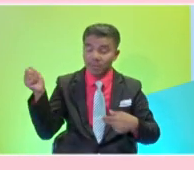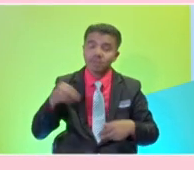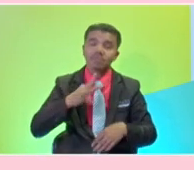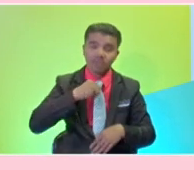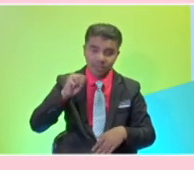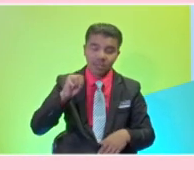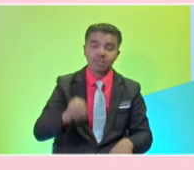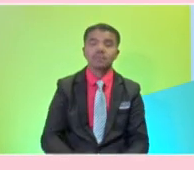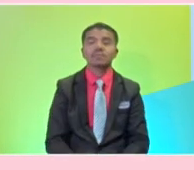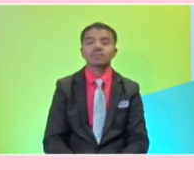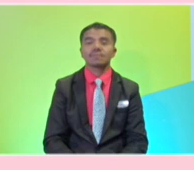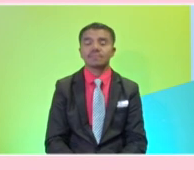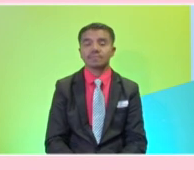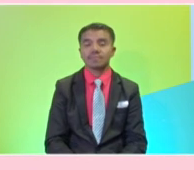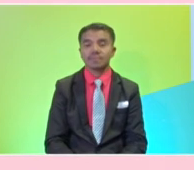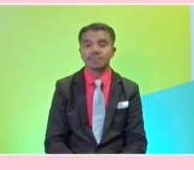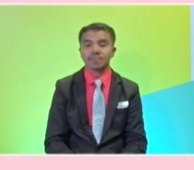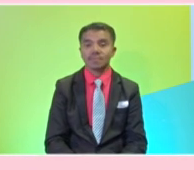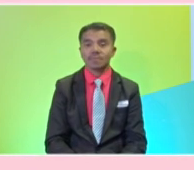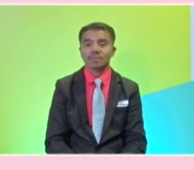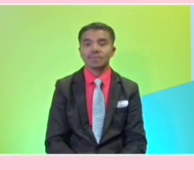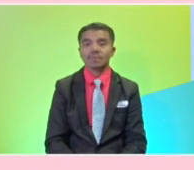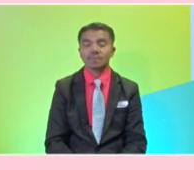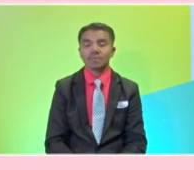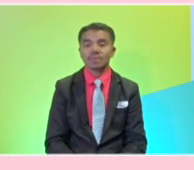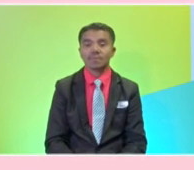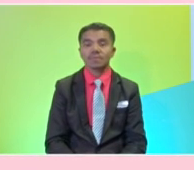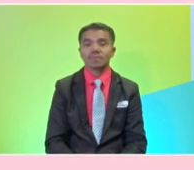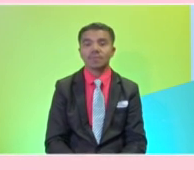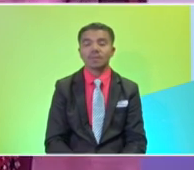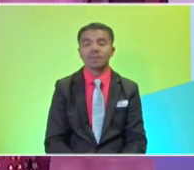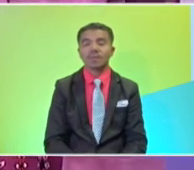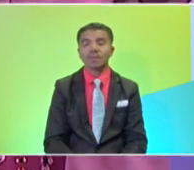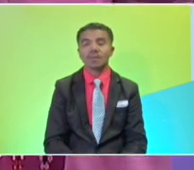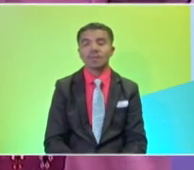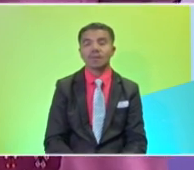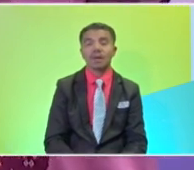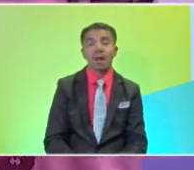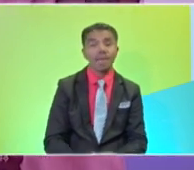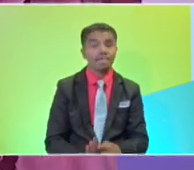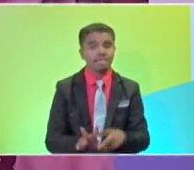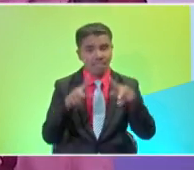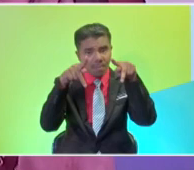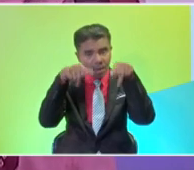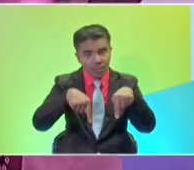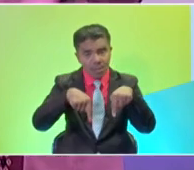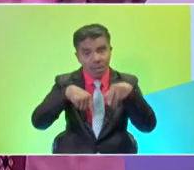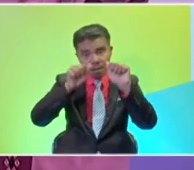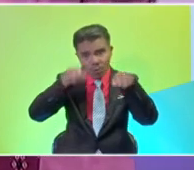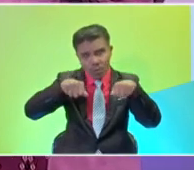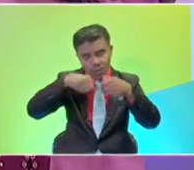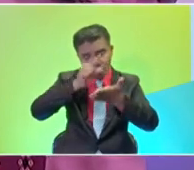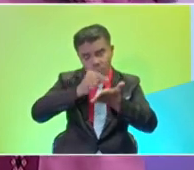tbiqawa Imah alasasiahitabatil kalimat B pelajar mampu untuk menulis dengan tepat